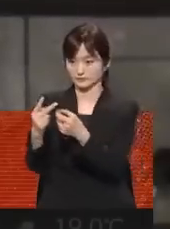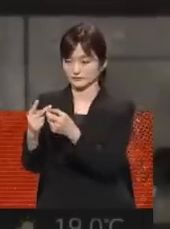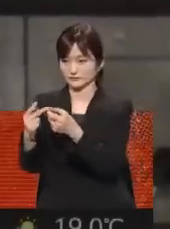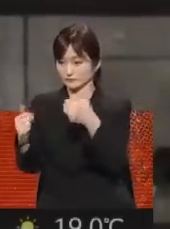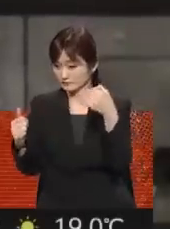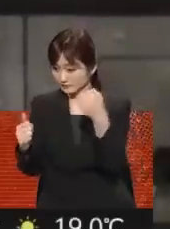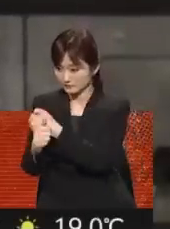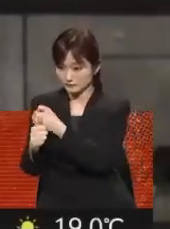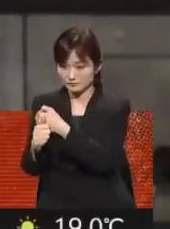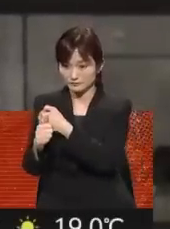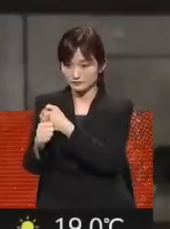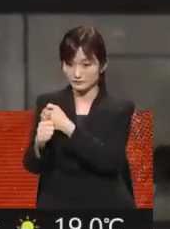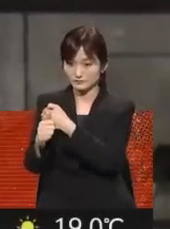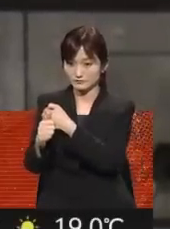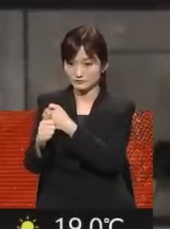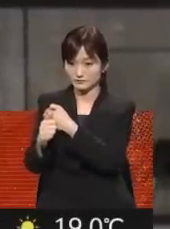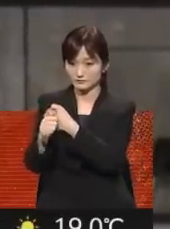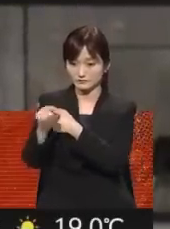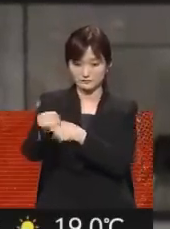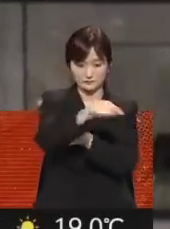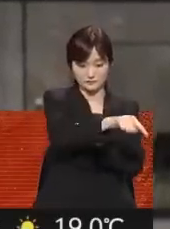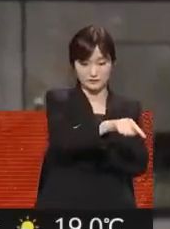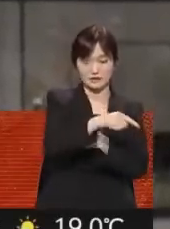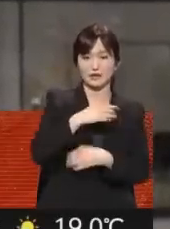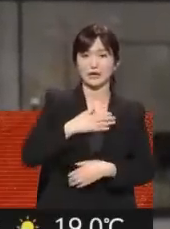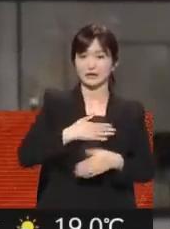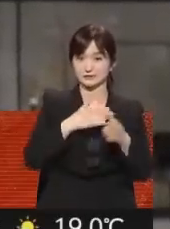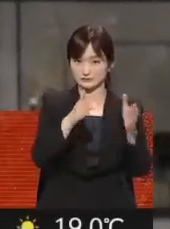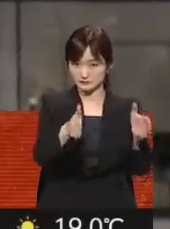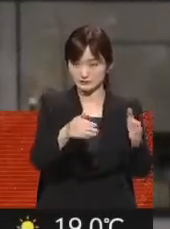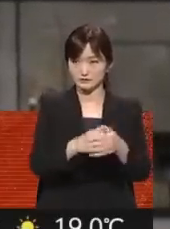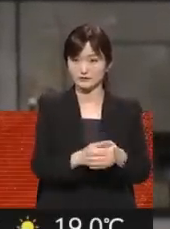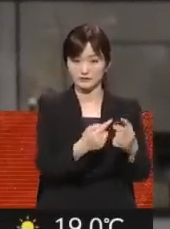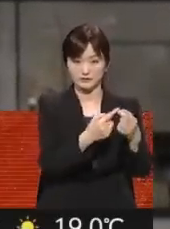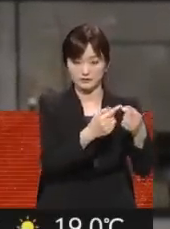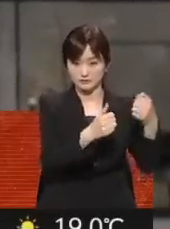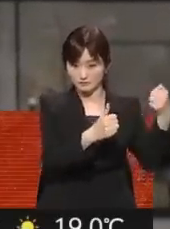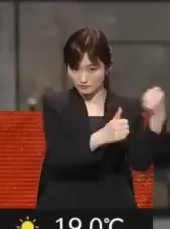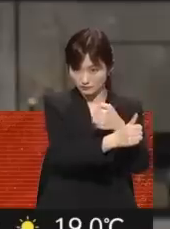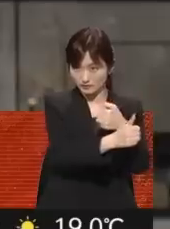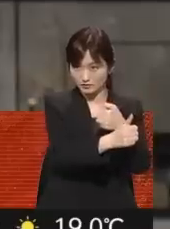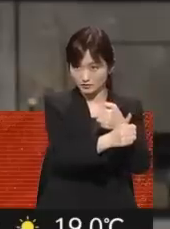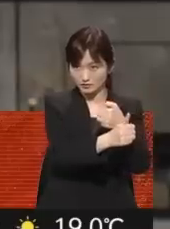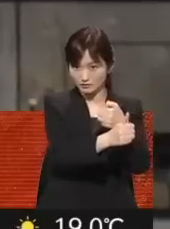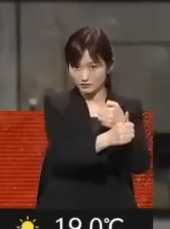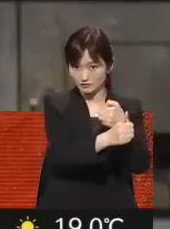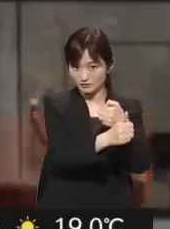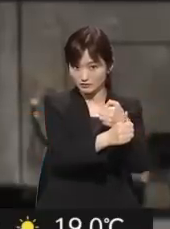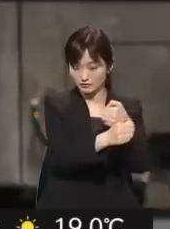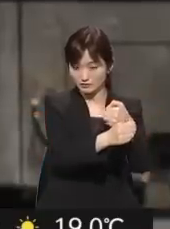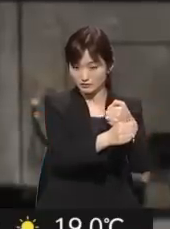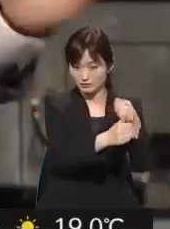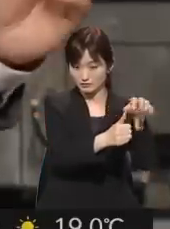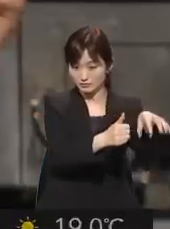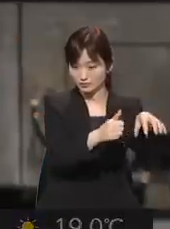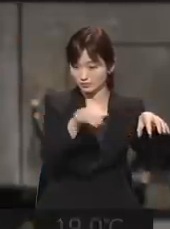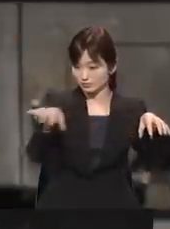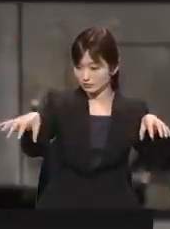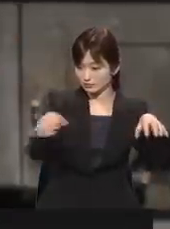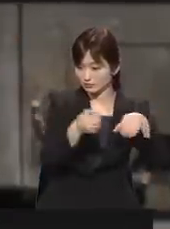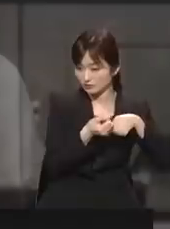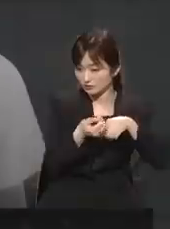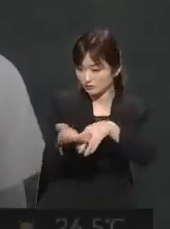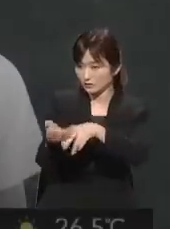아는 사유라는 거예요 그리고 지금 들으신 것처럼 1차 폭행이 있고 2차 폭행 장소까지 200m 밖에 안 떨어졌는데 거기를